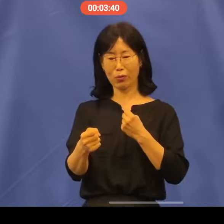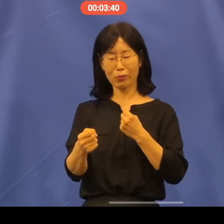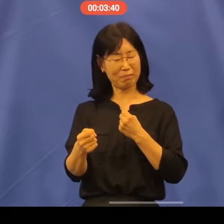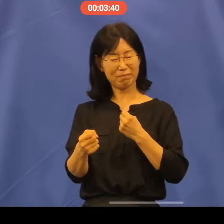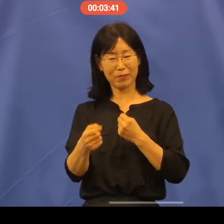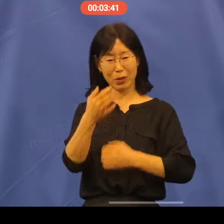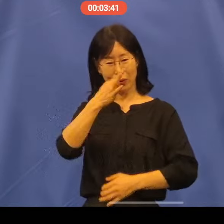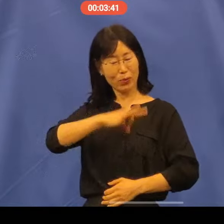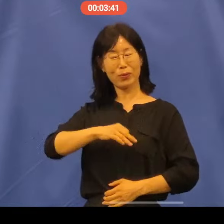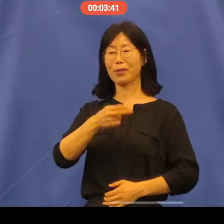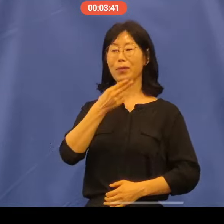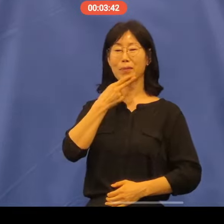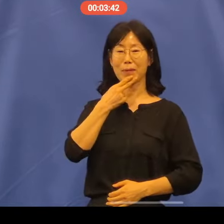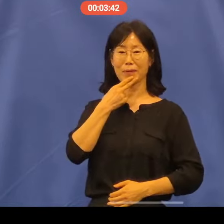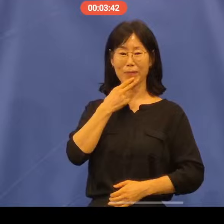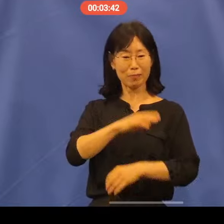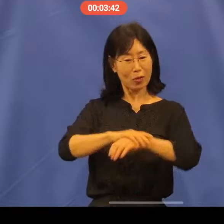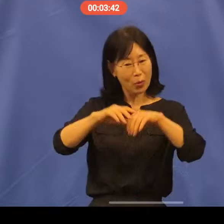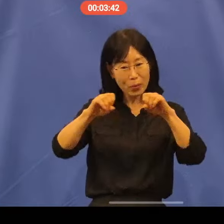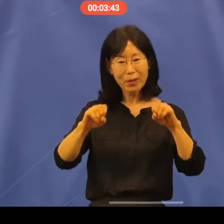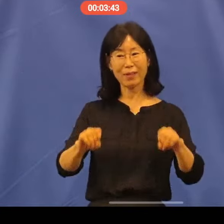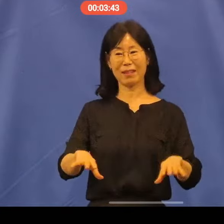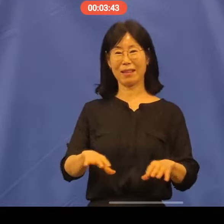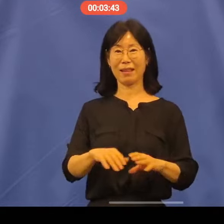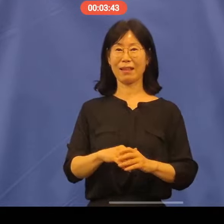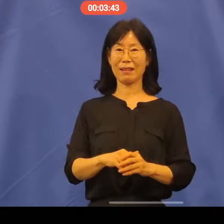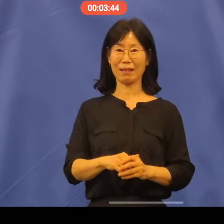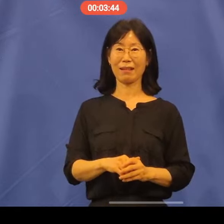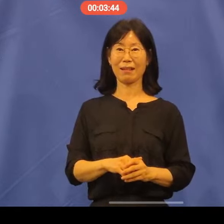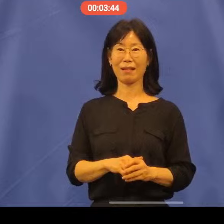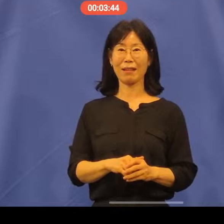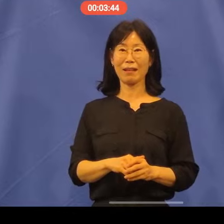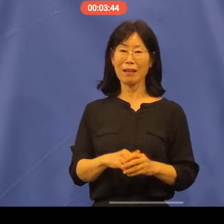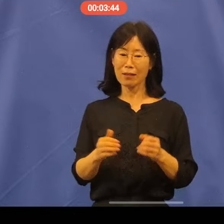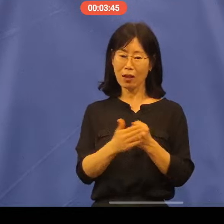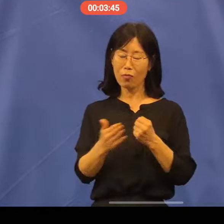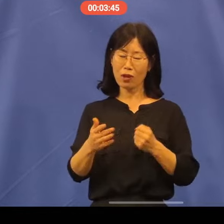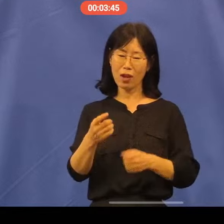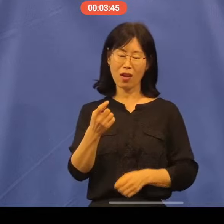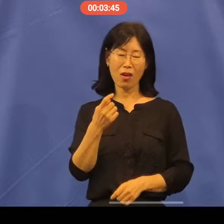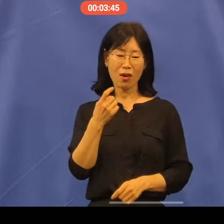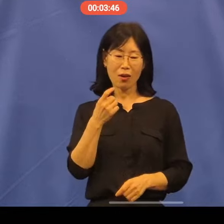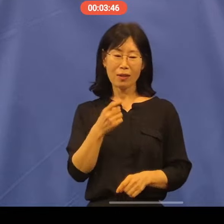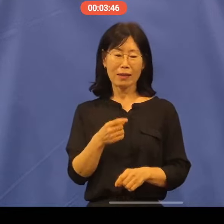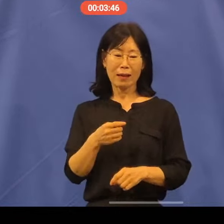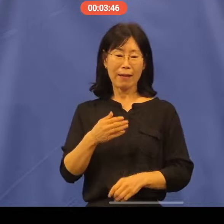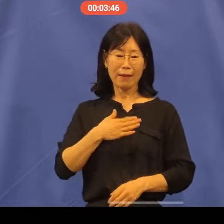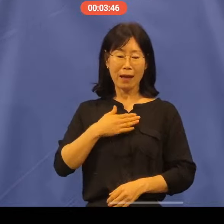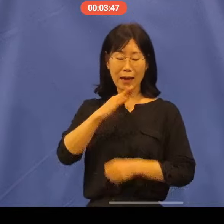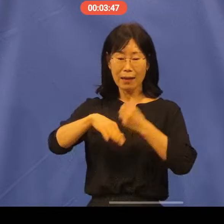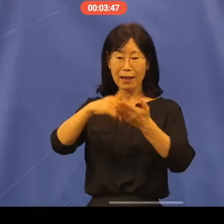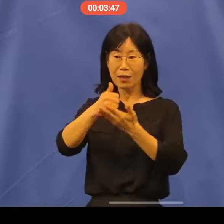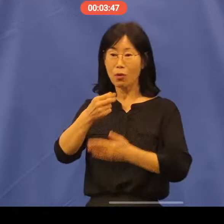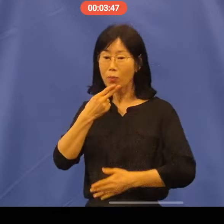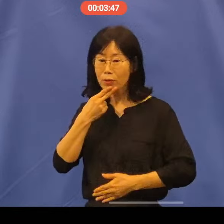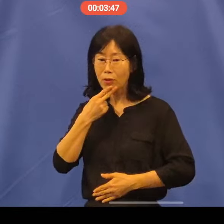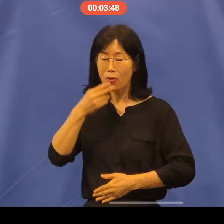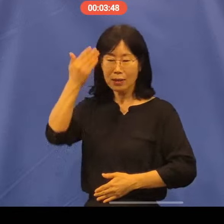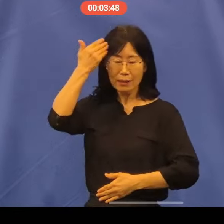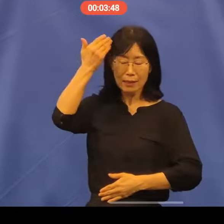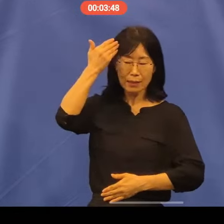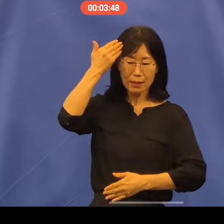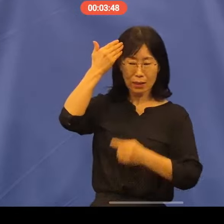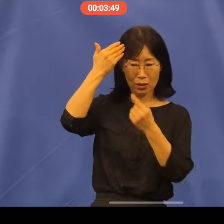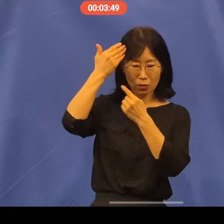지식이에요. 탕료예요. 많은 것들이 뒤섞여서 그 안에 거짓이 숨겨져 있고 우리의 삶을 망가뜨리는